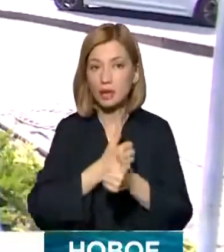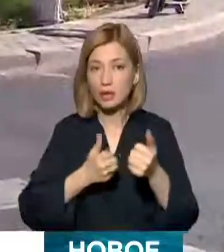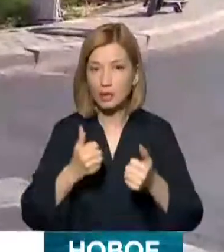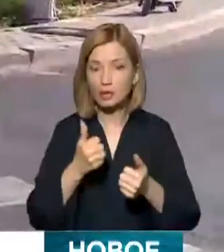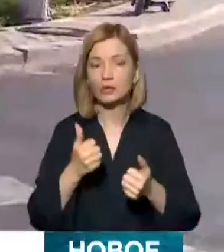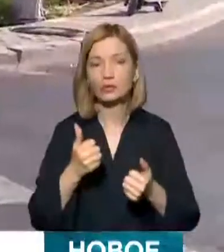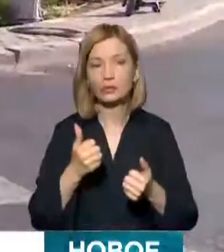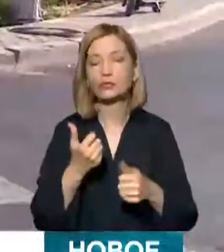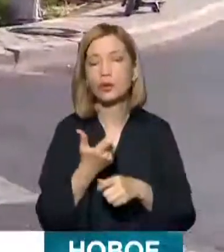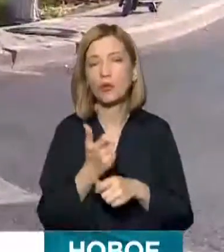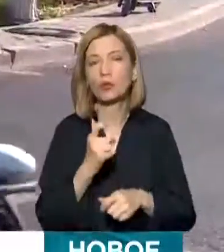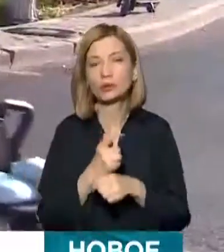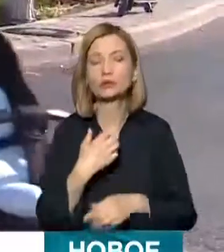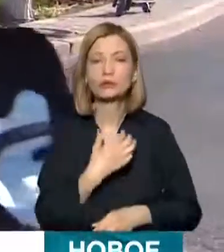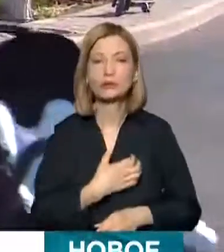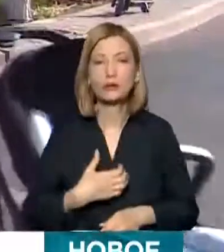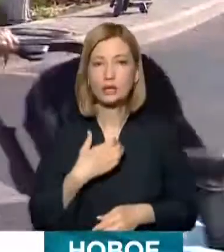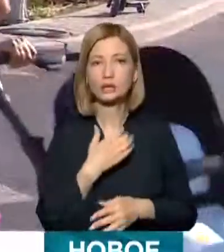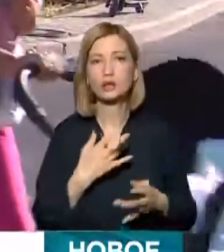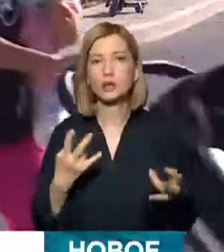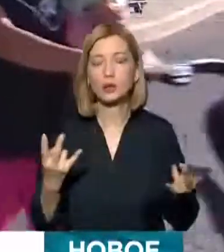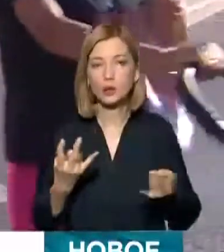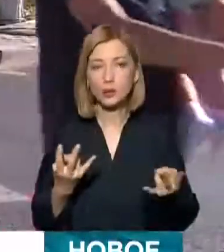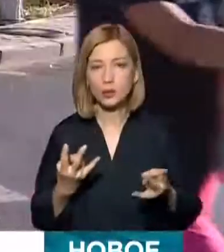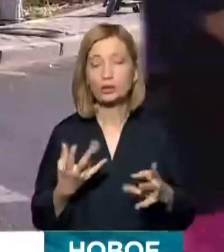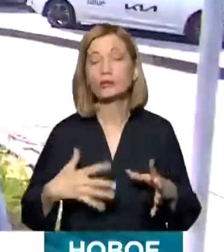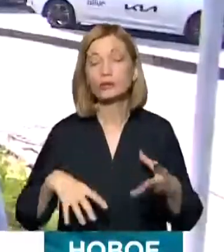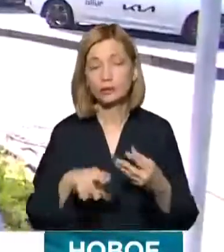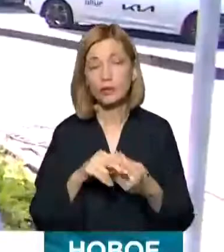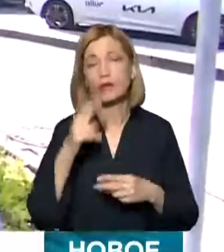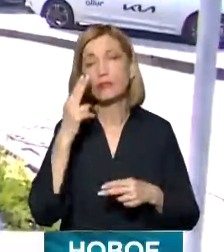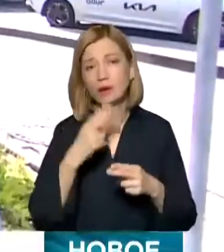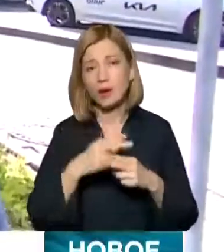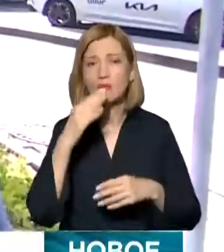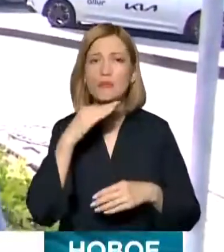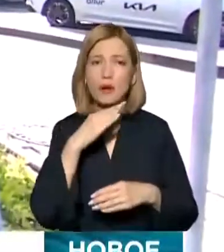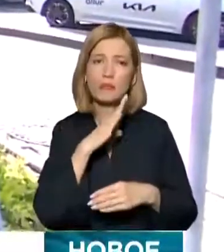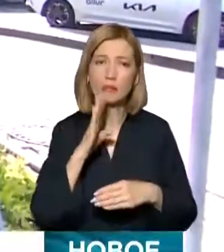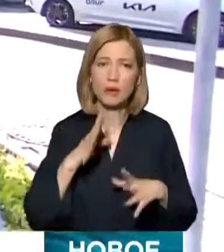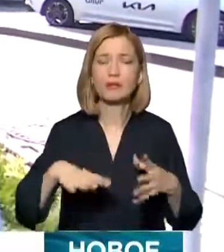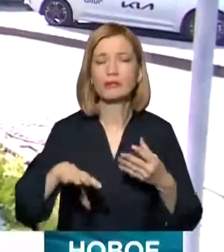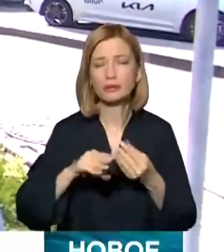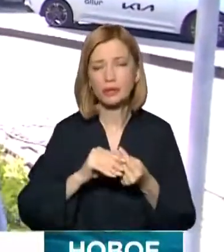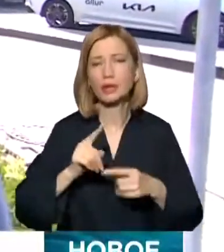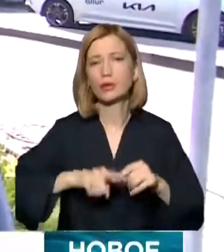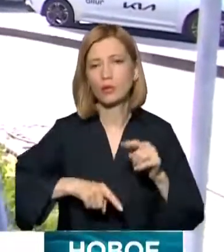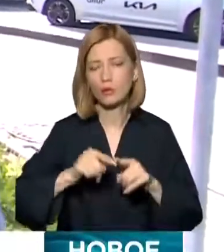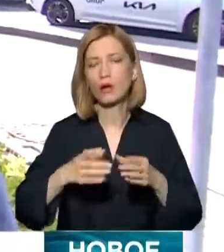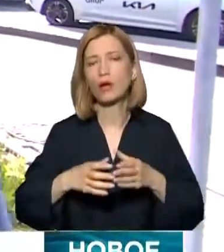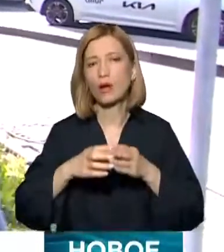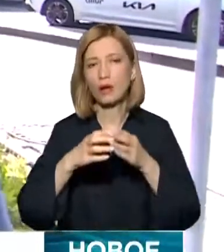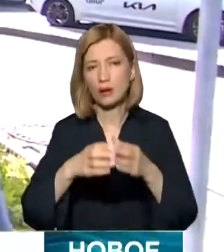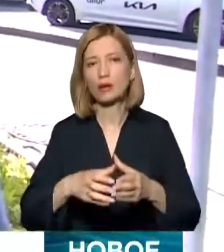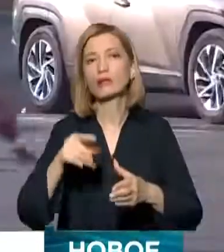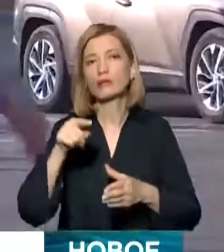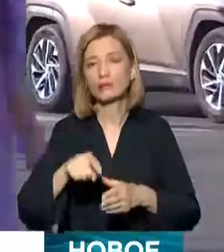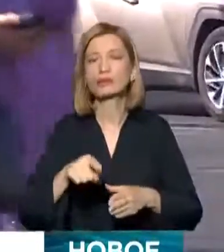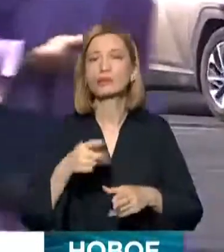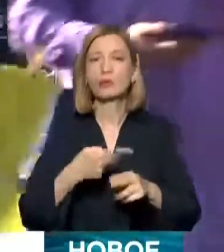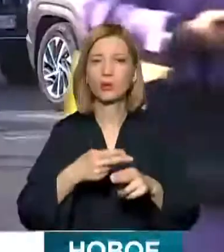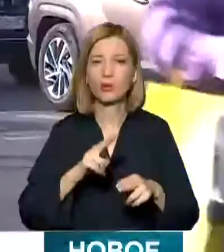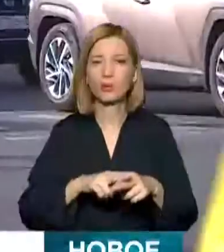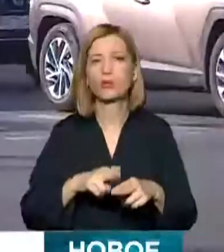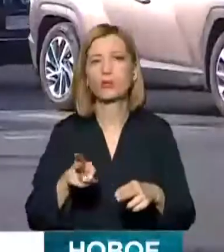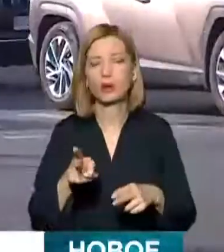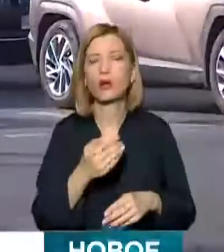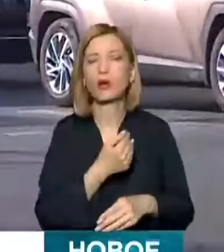сменяемость власти тоже очень важная вещь. Братья, родители, все мы пойдем именно в этот раз, потому что все равно какой-то годность, патриотизм